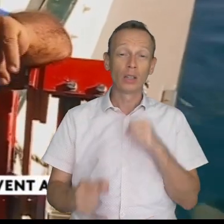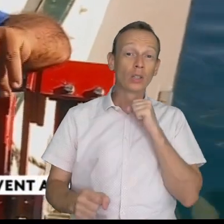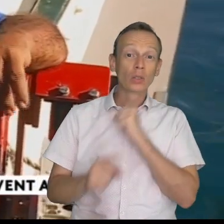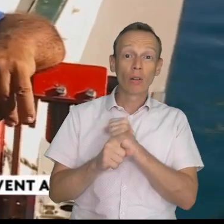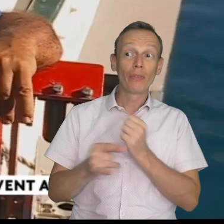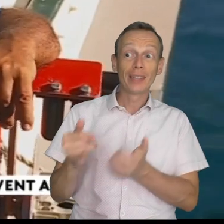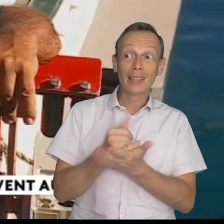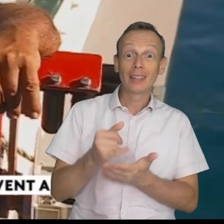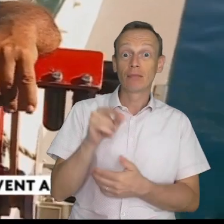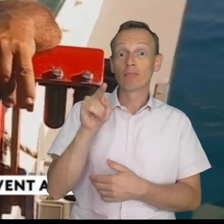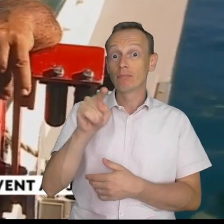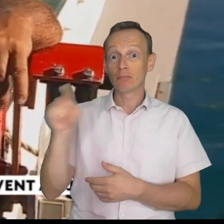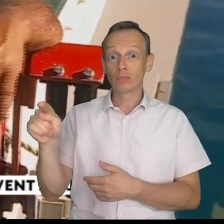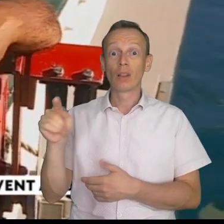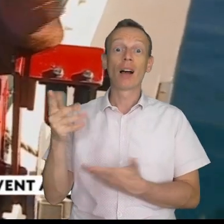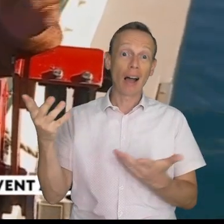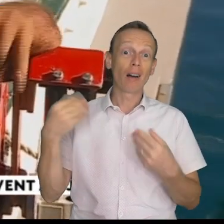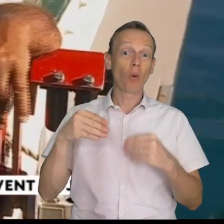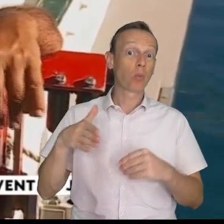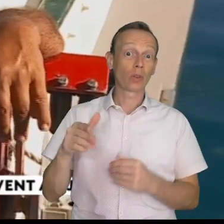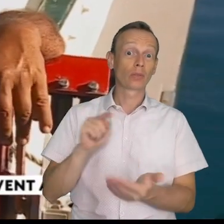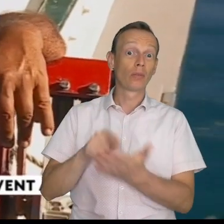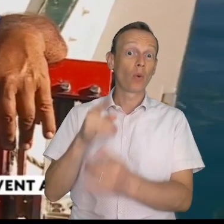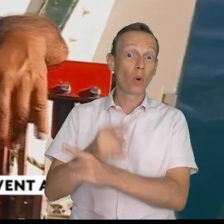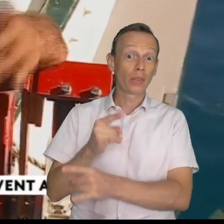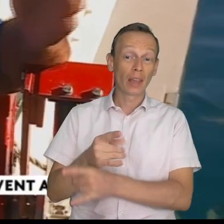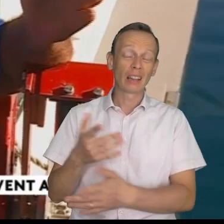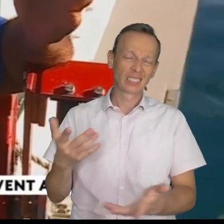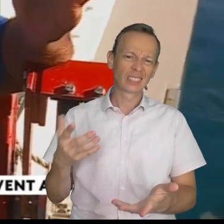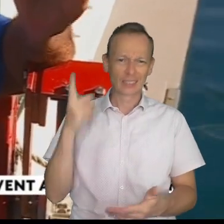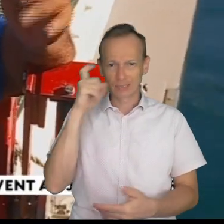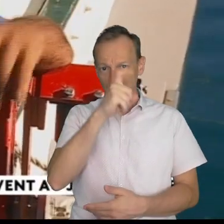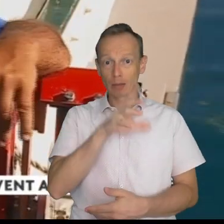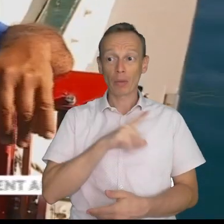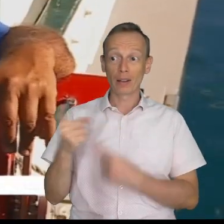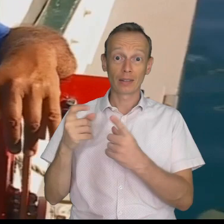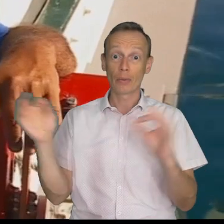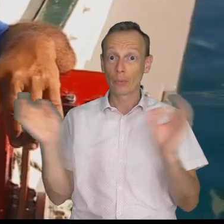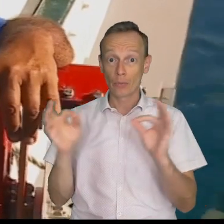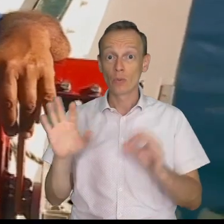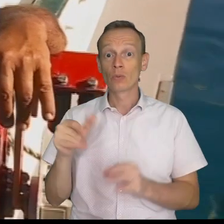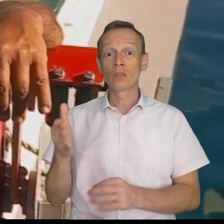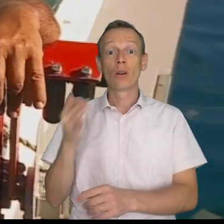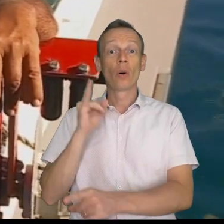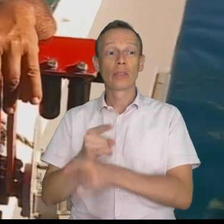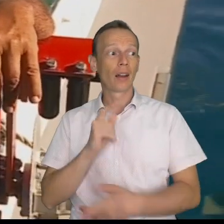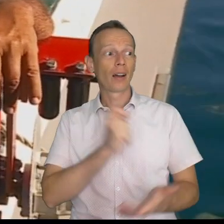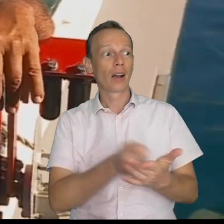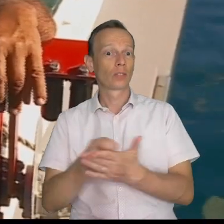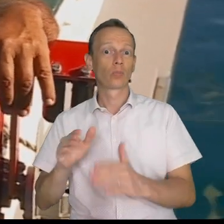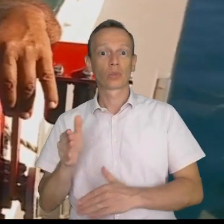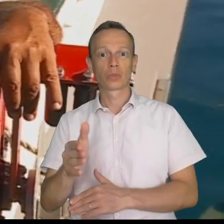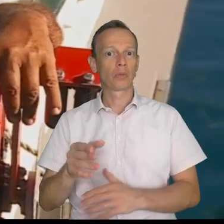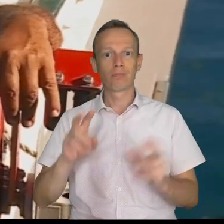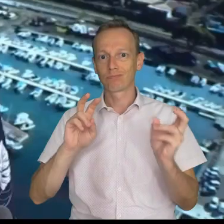Si, peut-être ça, peut-être ceux des îles qui vendent leurs poissons dans les hôtels, et comme il n pas de clients, les hôtels ne rachètent plus le